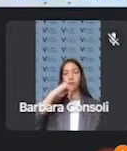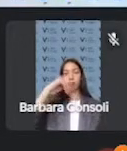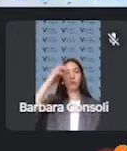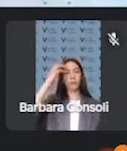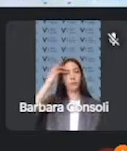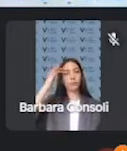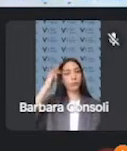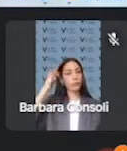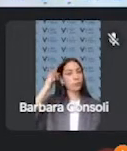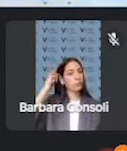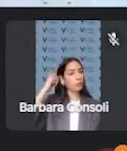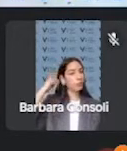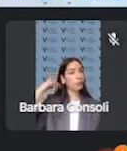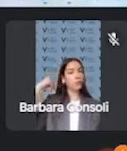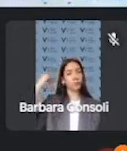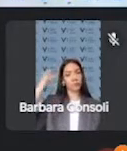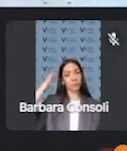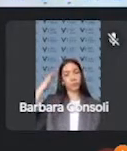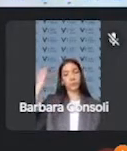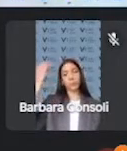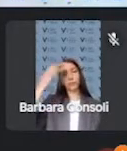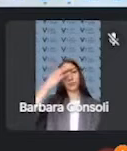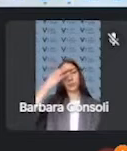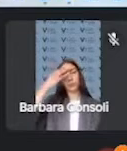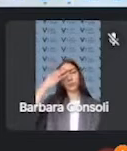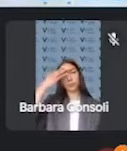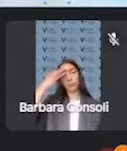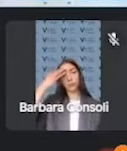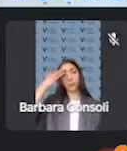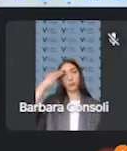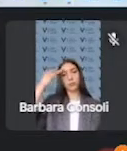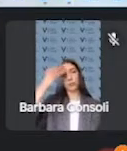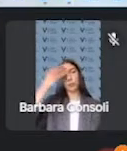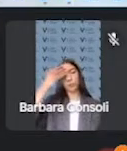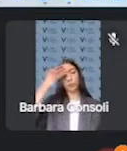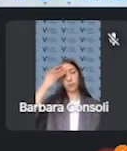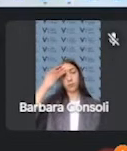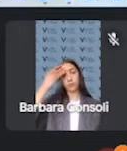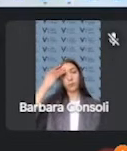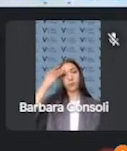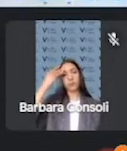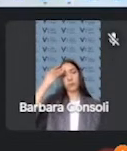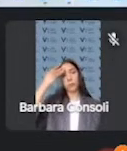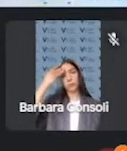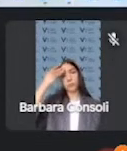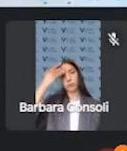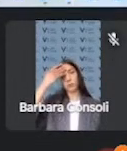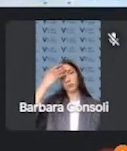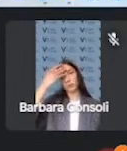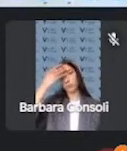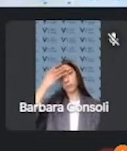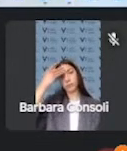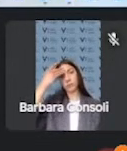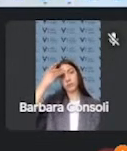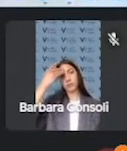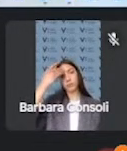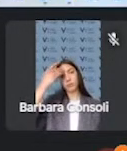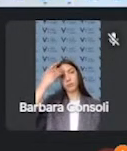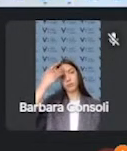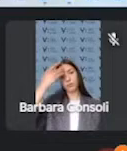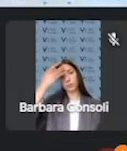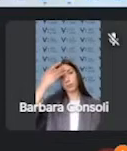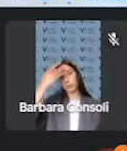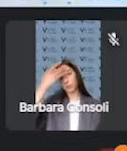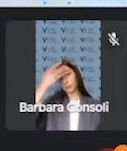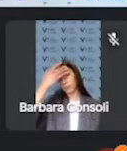tempo variabili. Facciamo finta che andrete per 6 mesi, questa il semestre